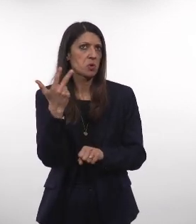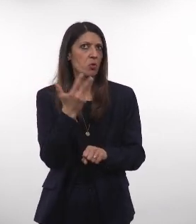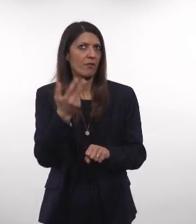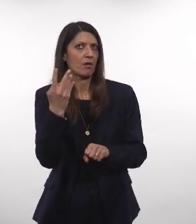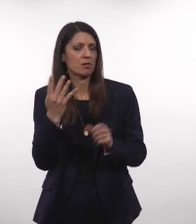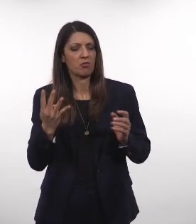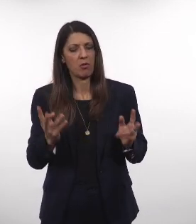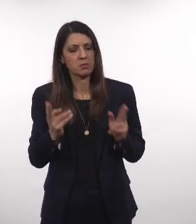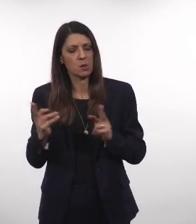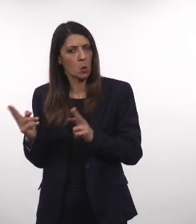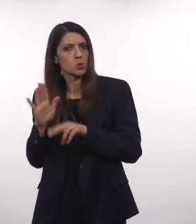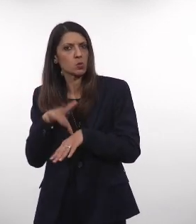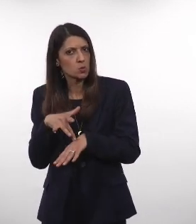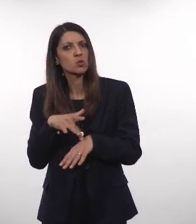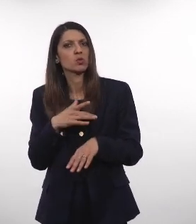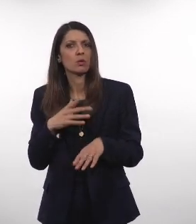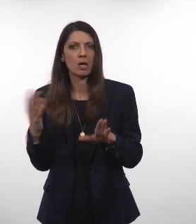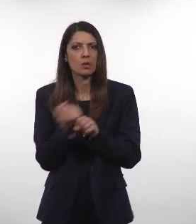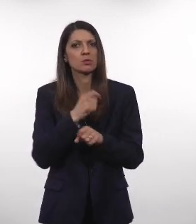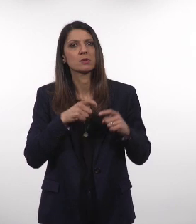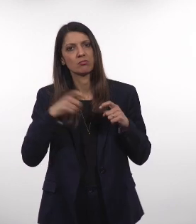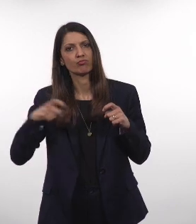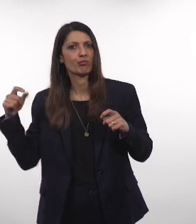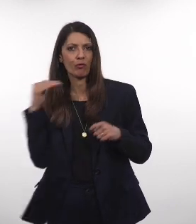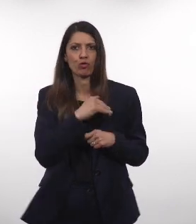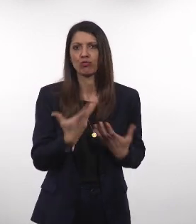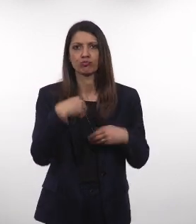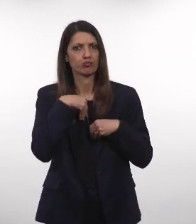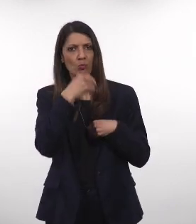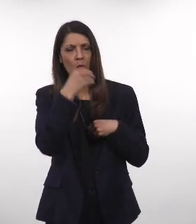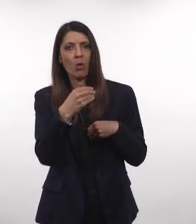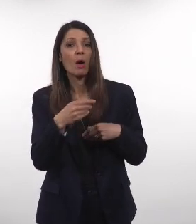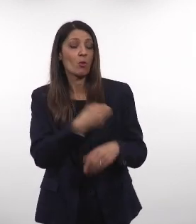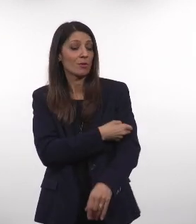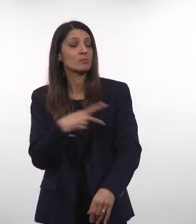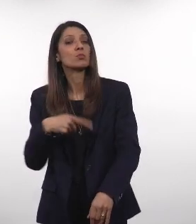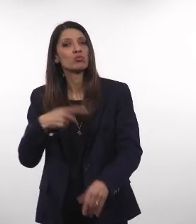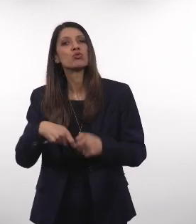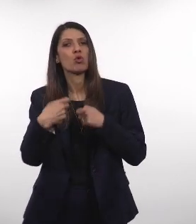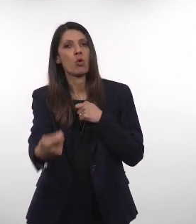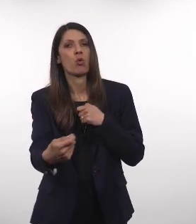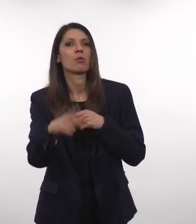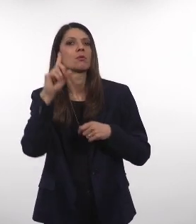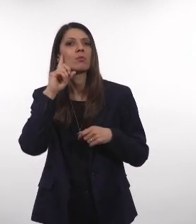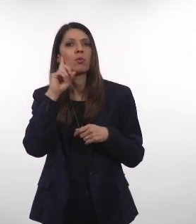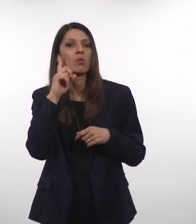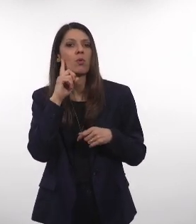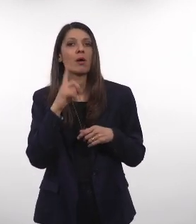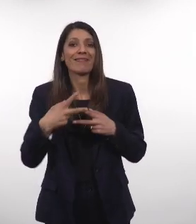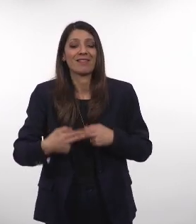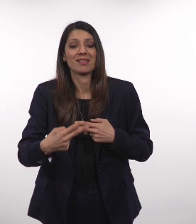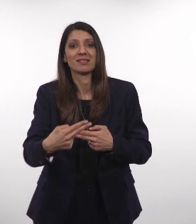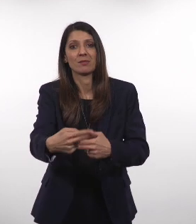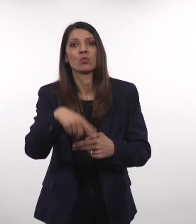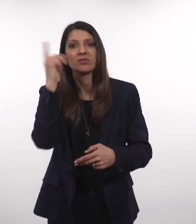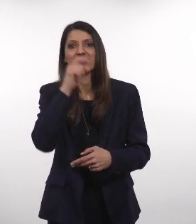l'électrocardiogramme. Ça avait été relativement vite. Dans le cas du prélèvement sanguin, ça avait été plus long parce qu'il y avait des étapes voilà, qui étaient plus